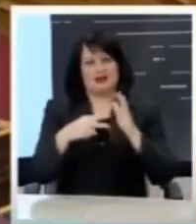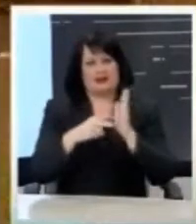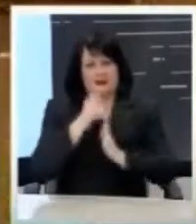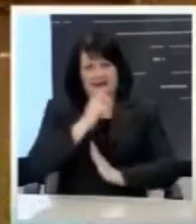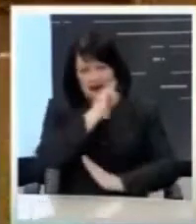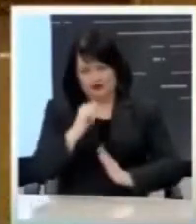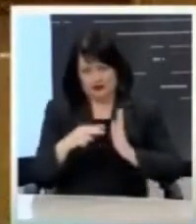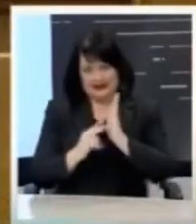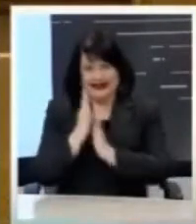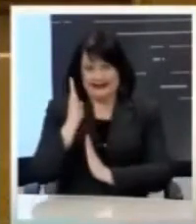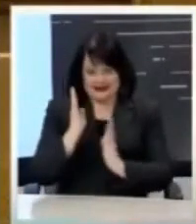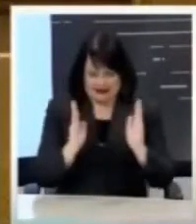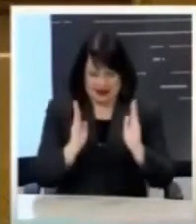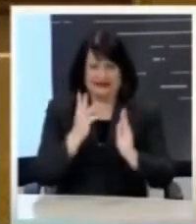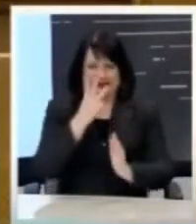2012-2014